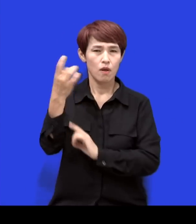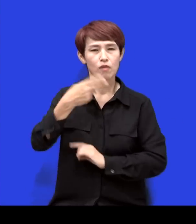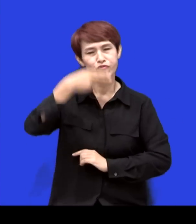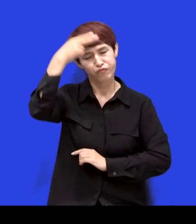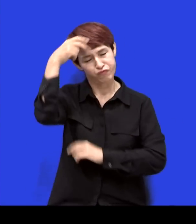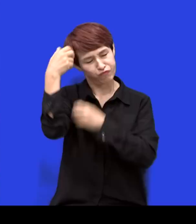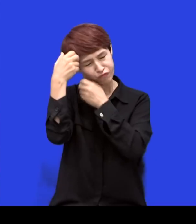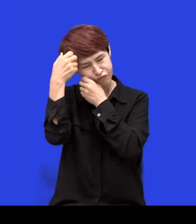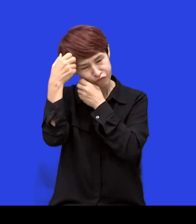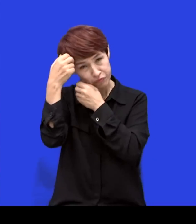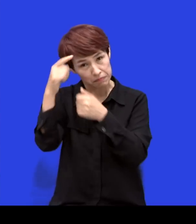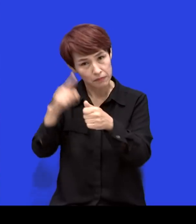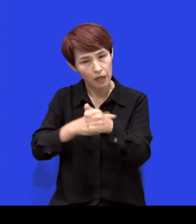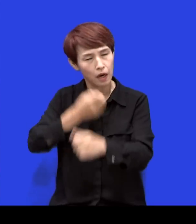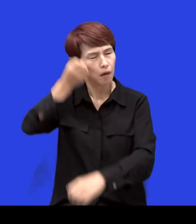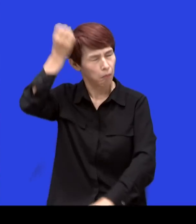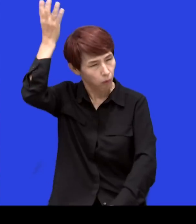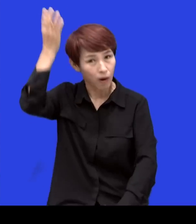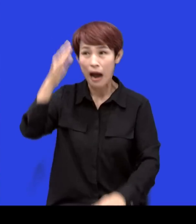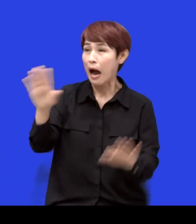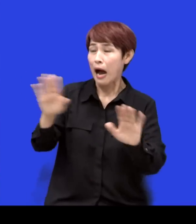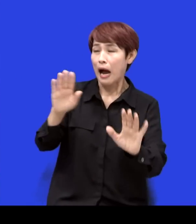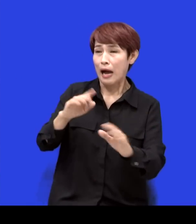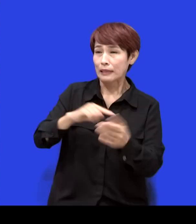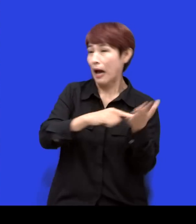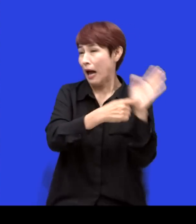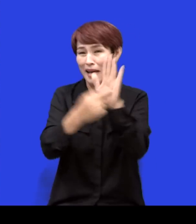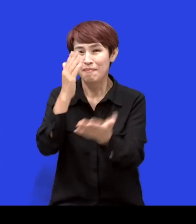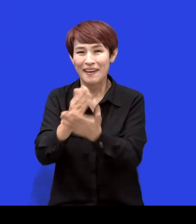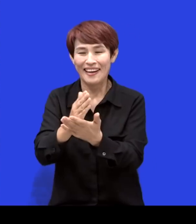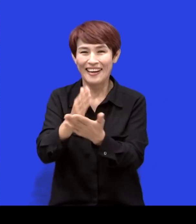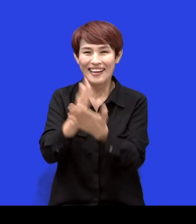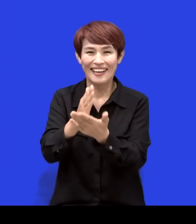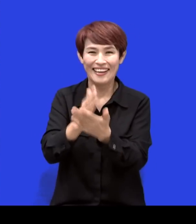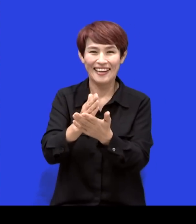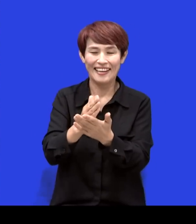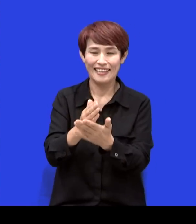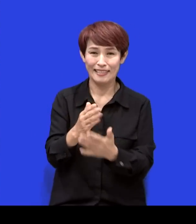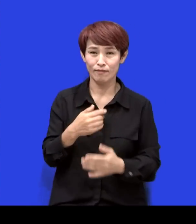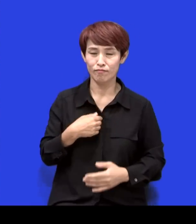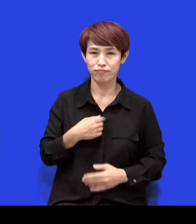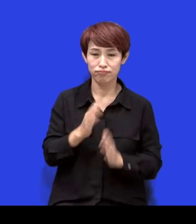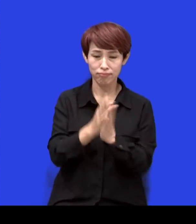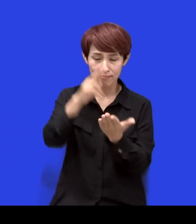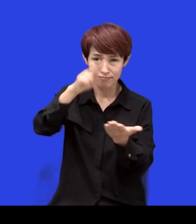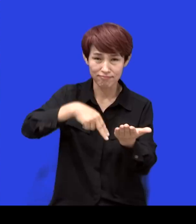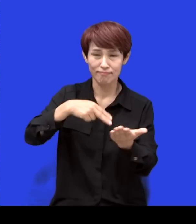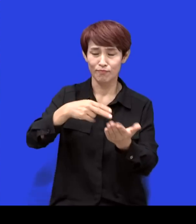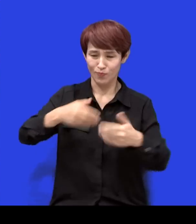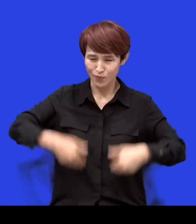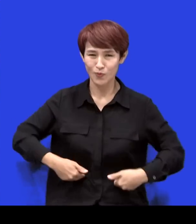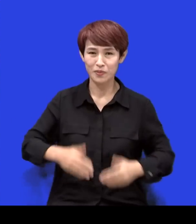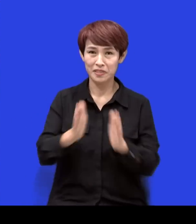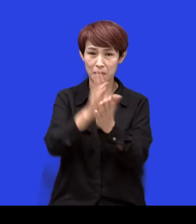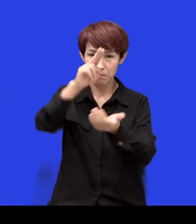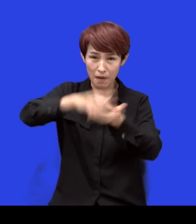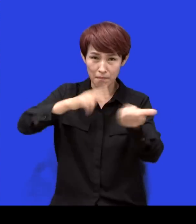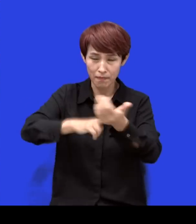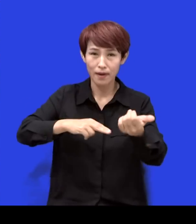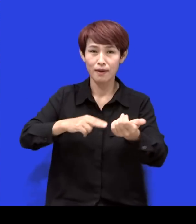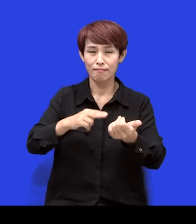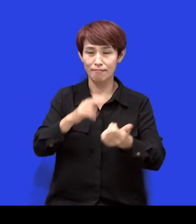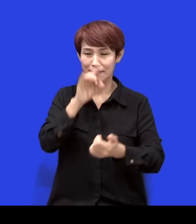치매로 기억이 예. 없었거든요. 너무 많이 말씀하시면 또 저희가 그렇죠. 갑자기 올라서 뚜껑 피면 네, 여기까지. 그러니까 갑자기 1권 판매량이